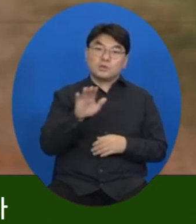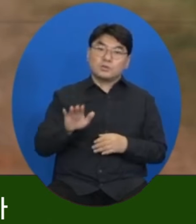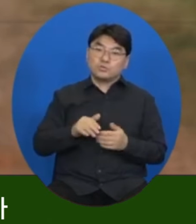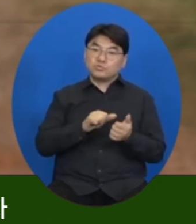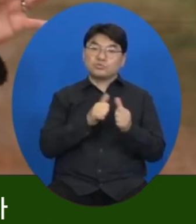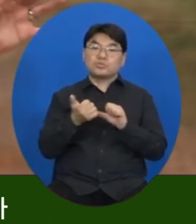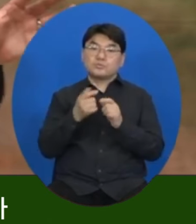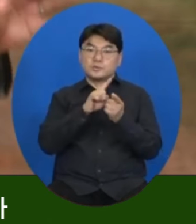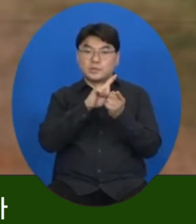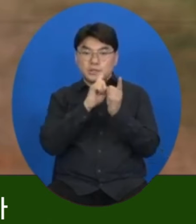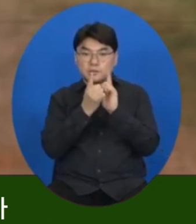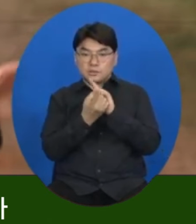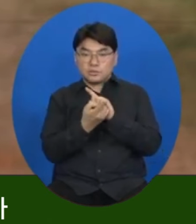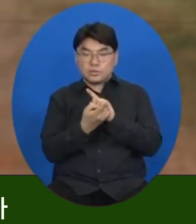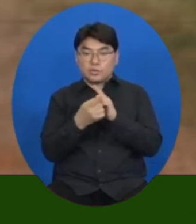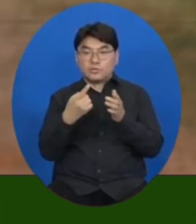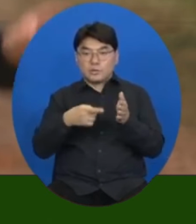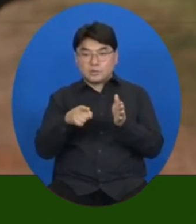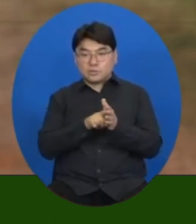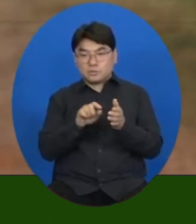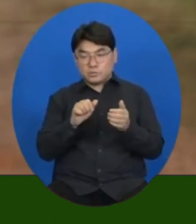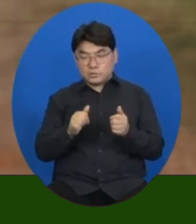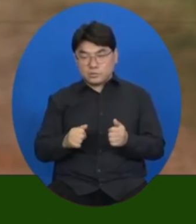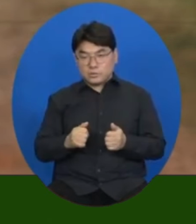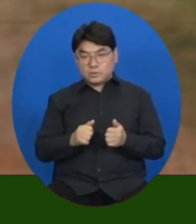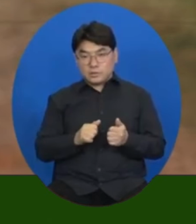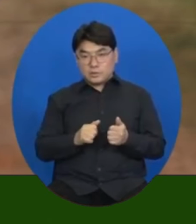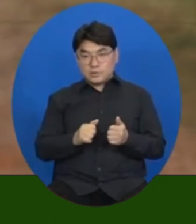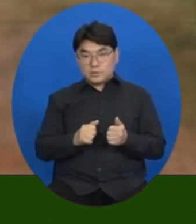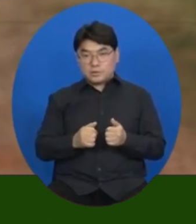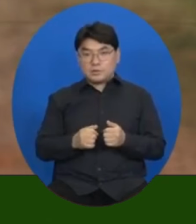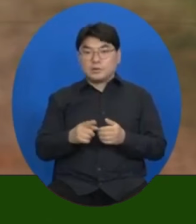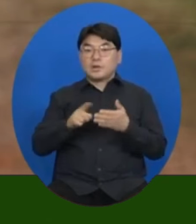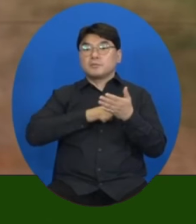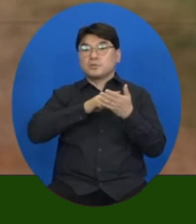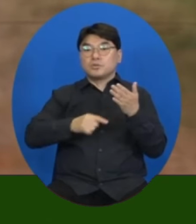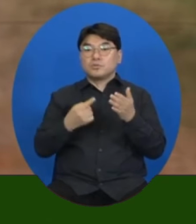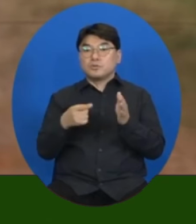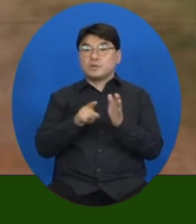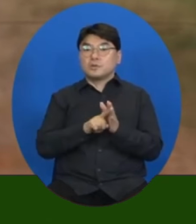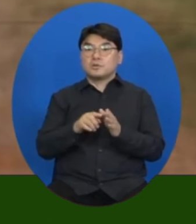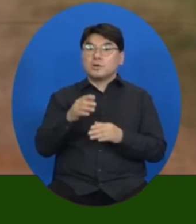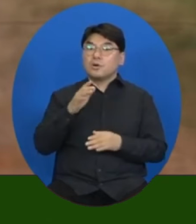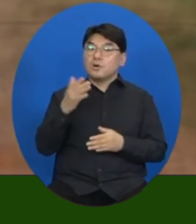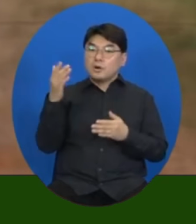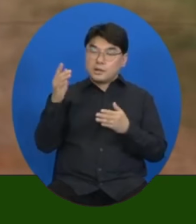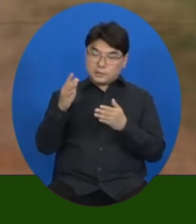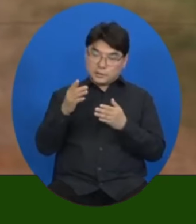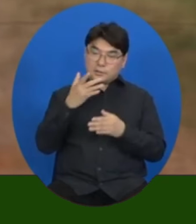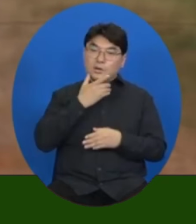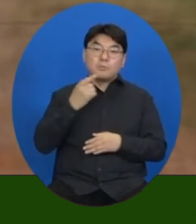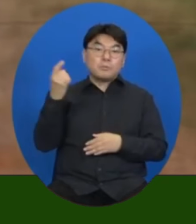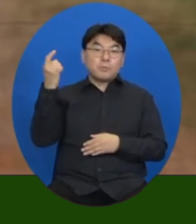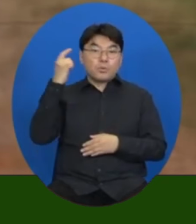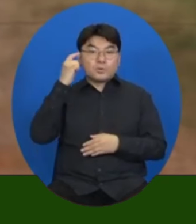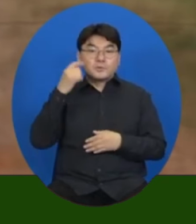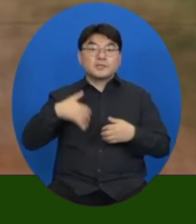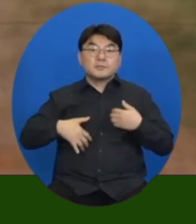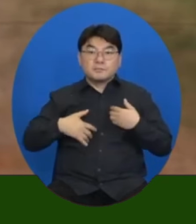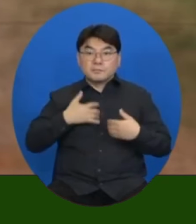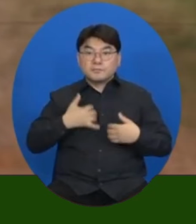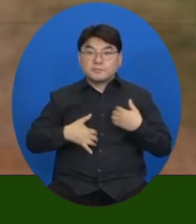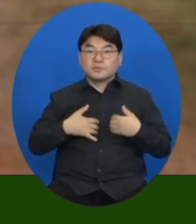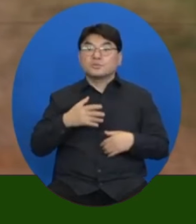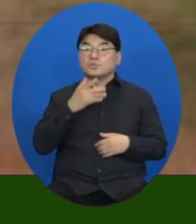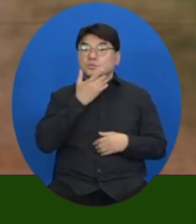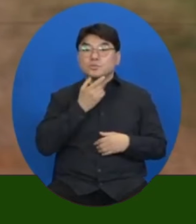대신해서 죽으시기 위해 오셨습니다 그래서 예수님이 다 이루셨어요 그게 복음입니다 기쁜 소식이에요 우리가 무엇인가 해야 되는게